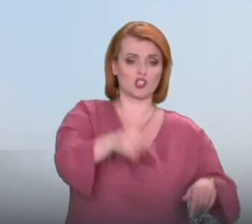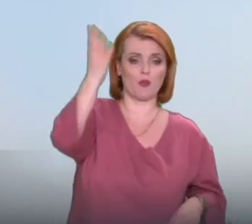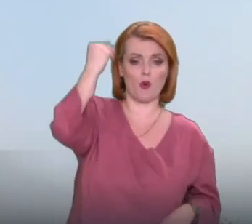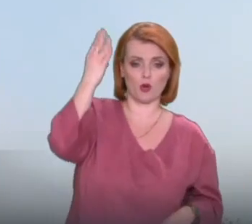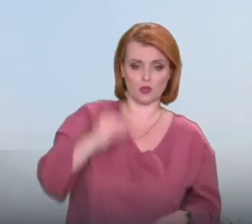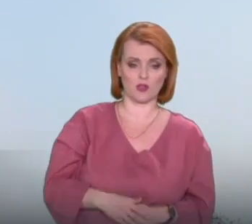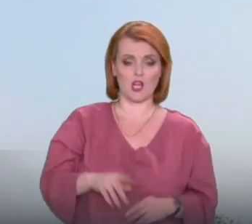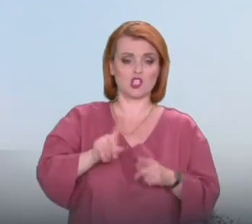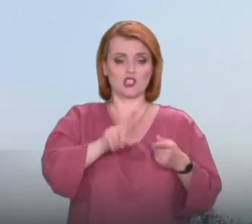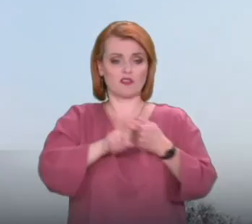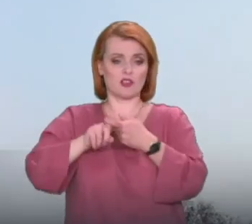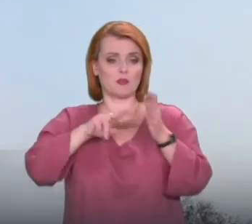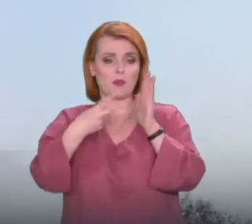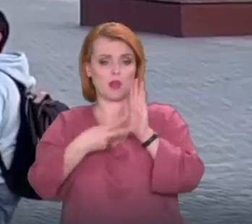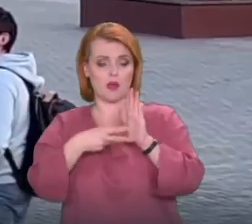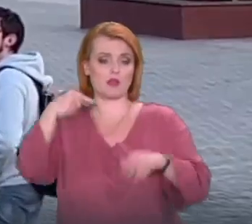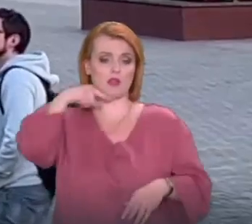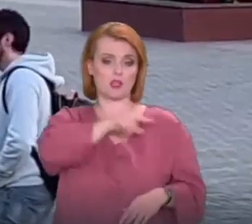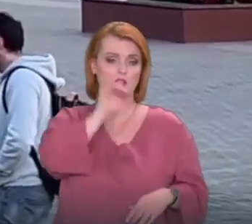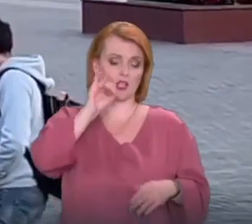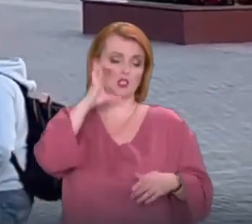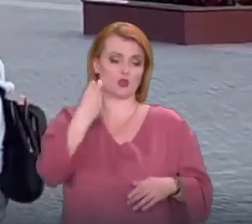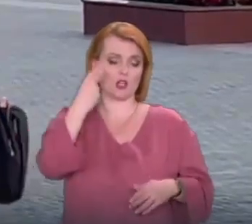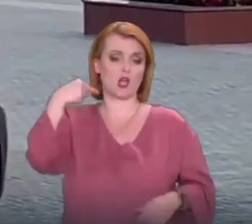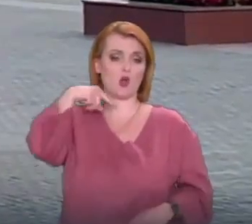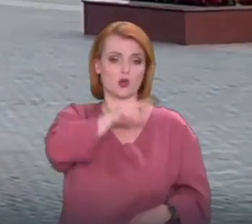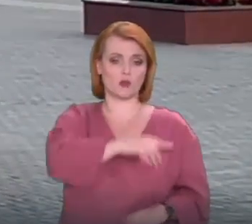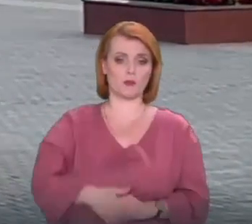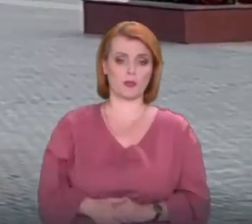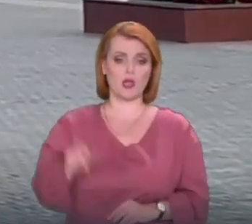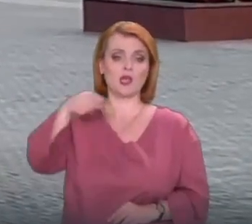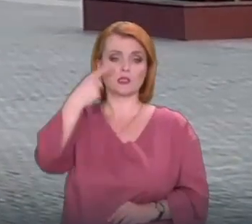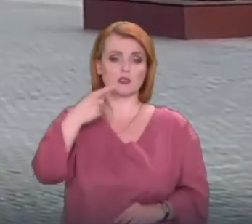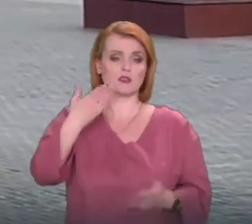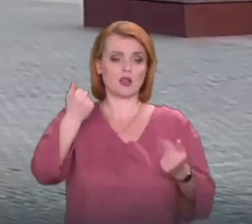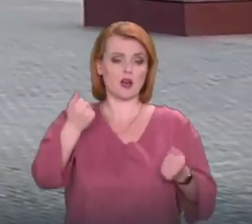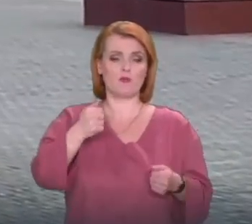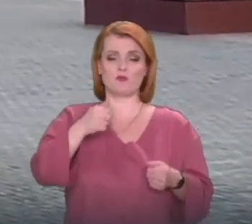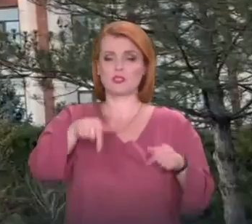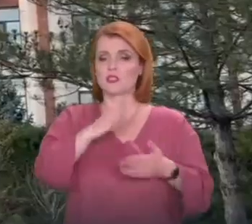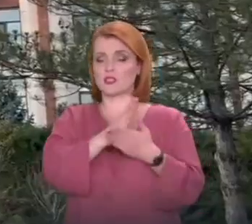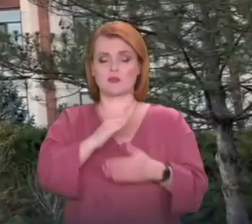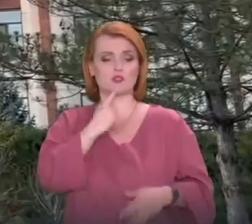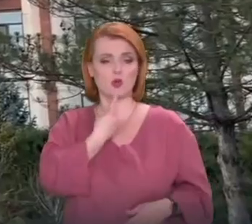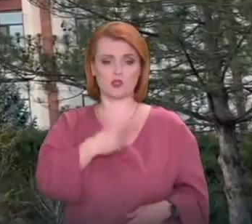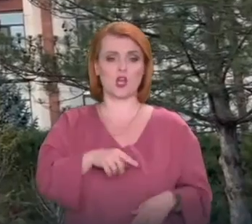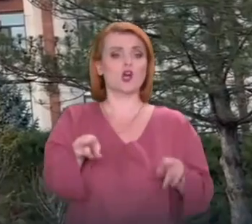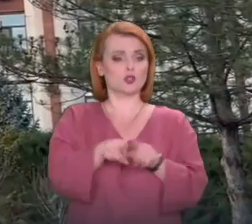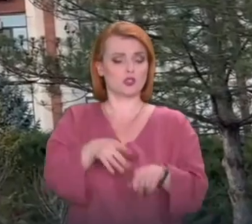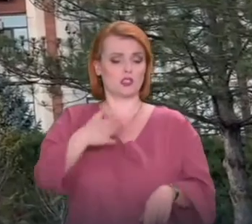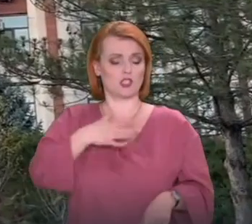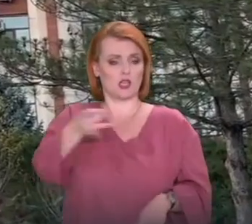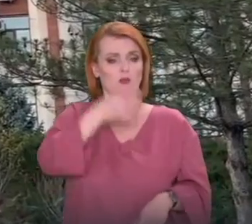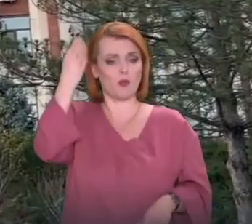pe plan energetic și social-economic. Potrivit oficialului, în ciuda multiplelor provocări, țara noastră rămâne fermă